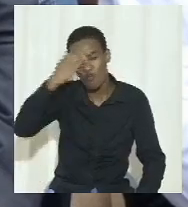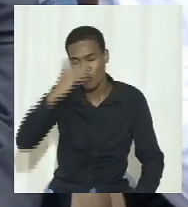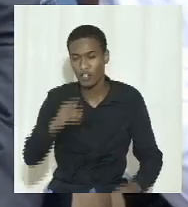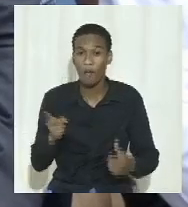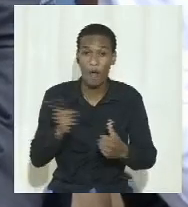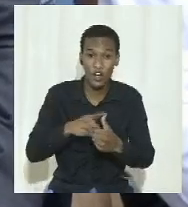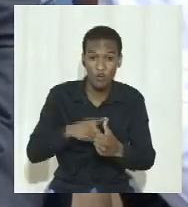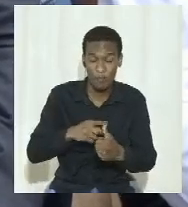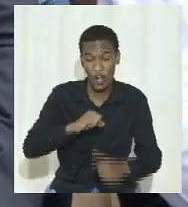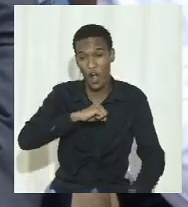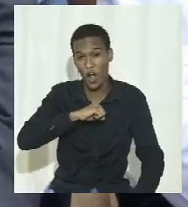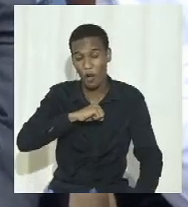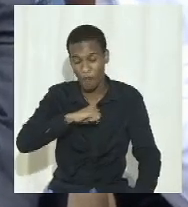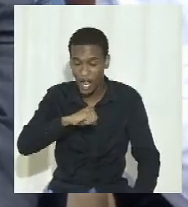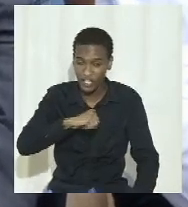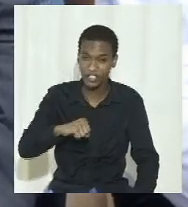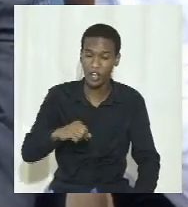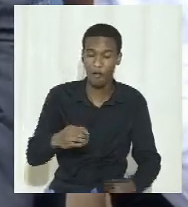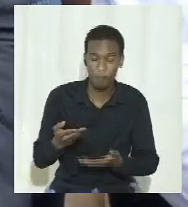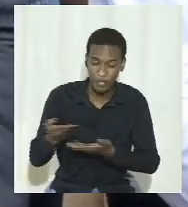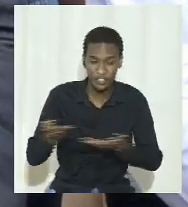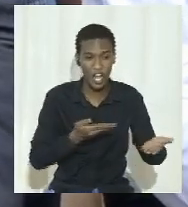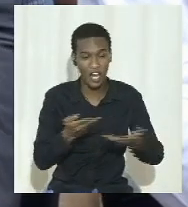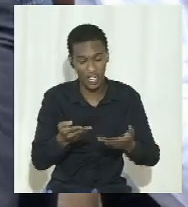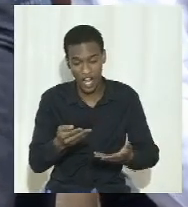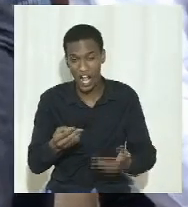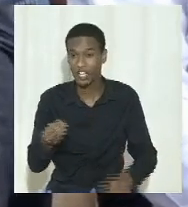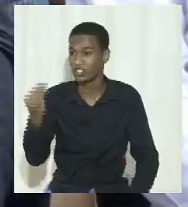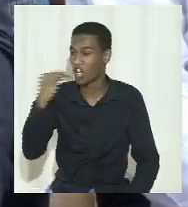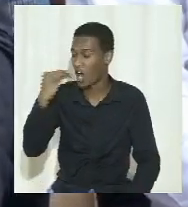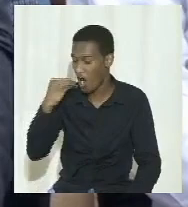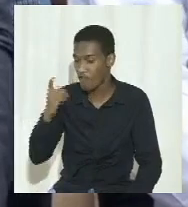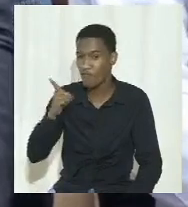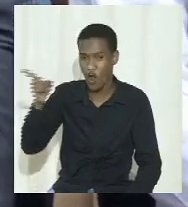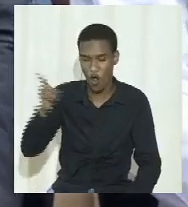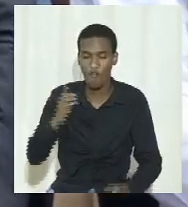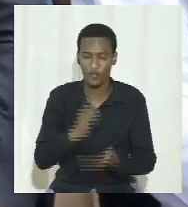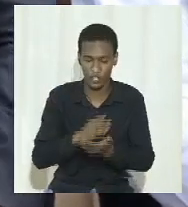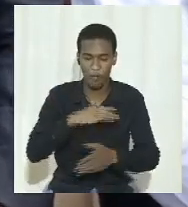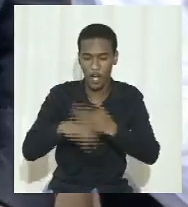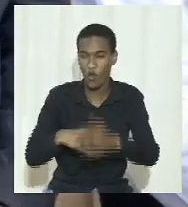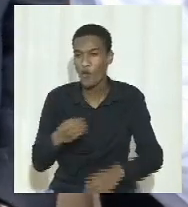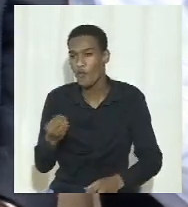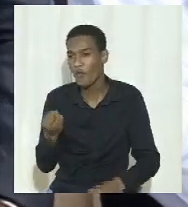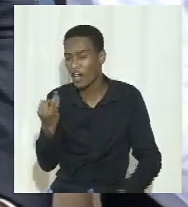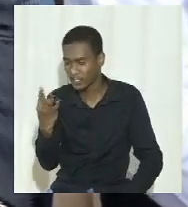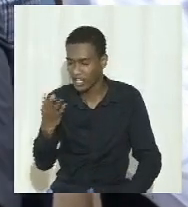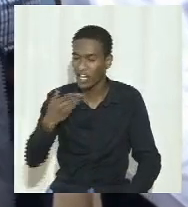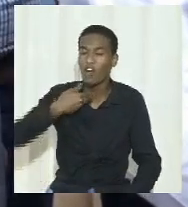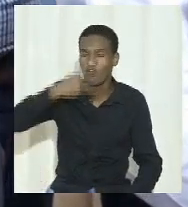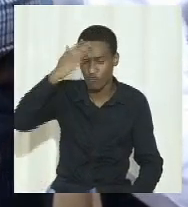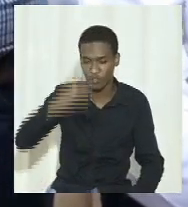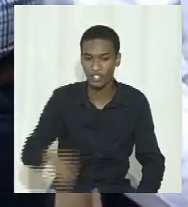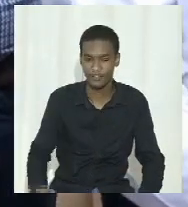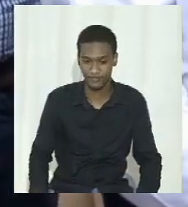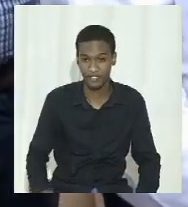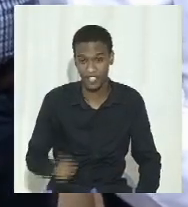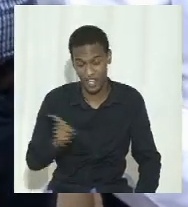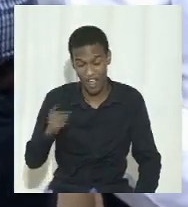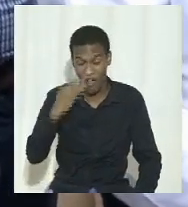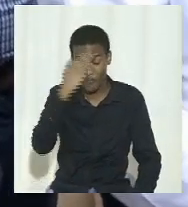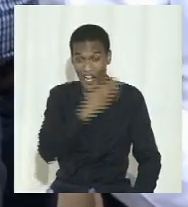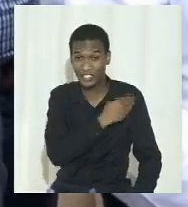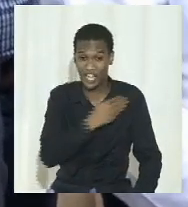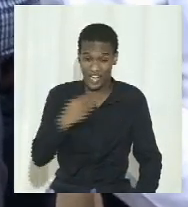fizarana ireo sakafo amin'izay efa navitana ny recensement ireo. Ny fitondram-panjakana